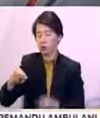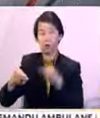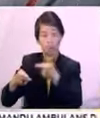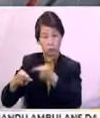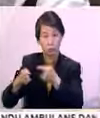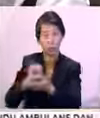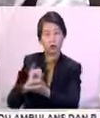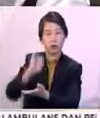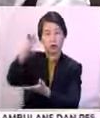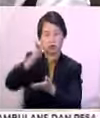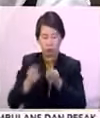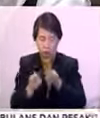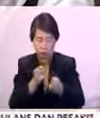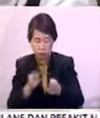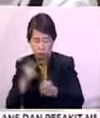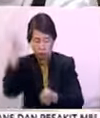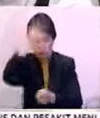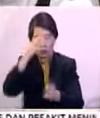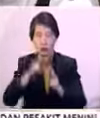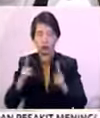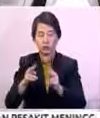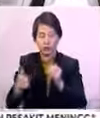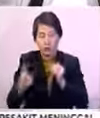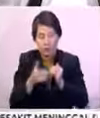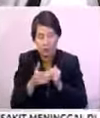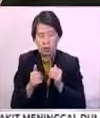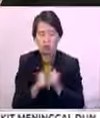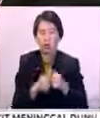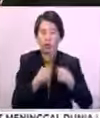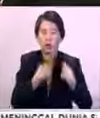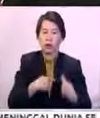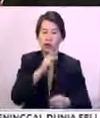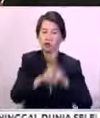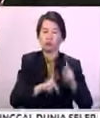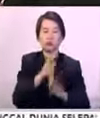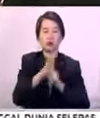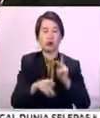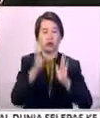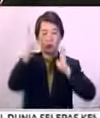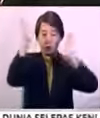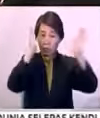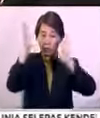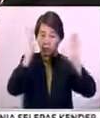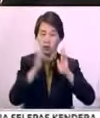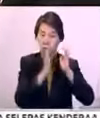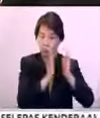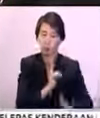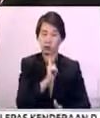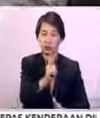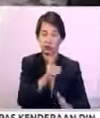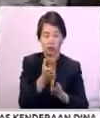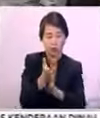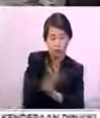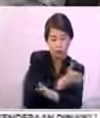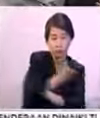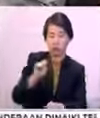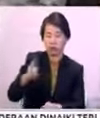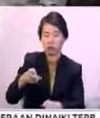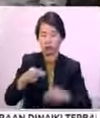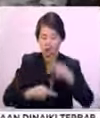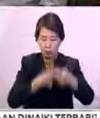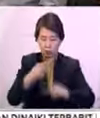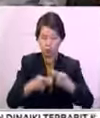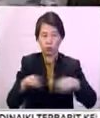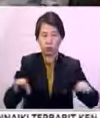merupakan institusi pengurusan haji yang amat dekat dengan hati semua umat Islam di Malaysia. Sebelum adanya TH, proses